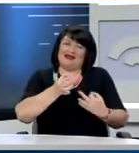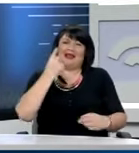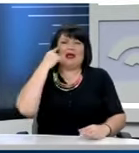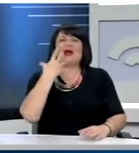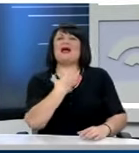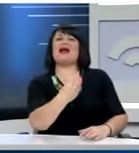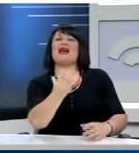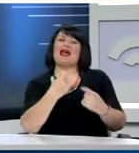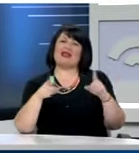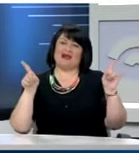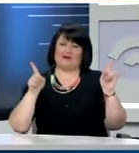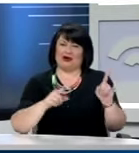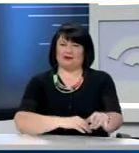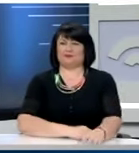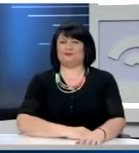καταλάβετε τη διαφορά μας.